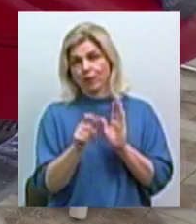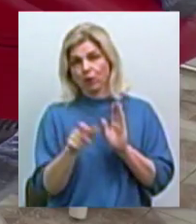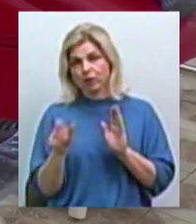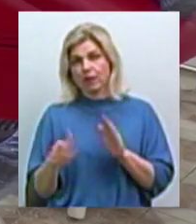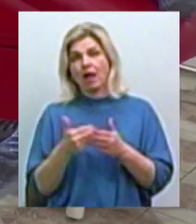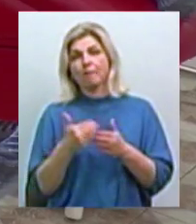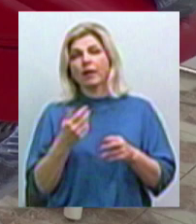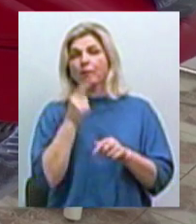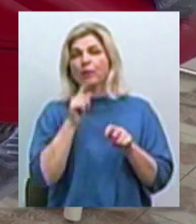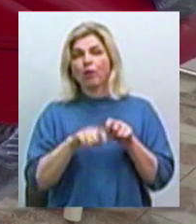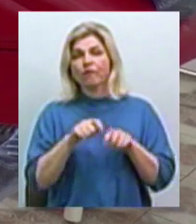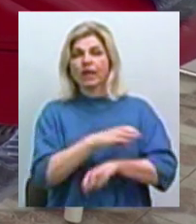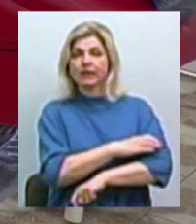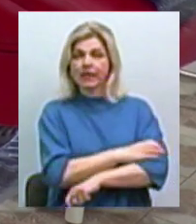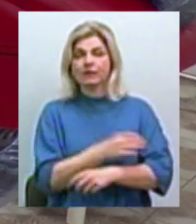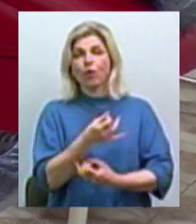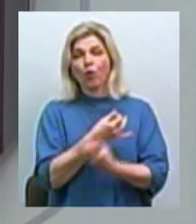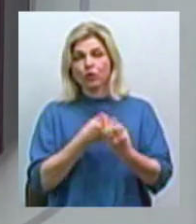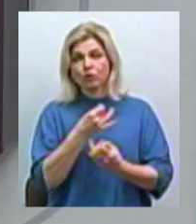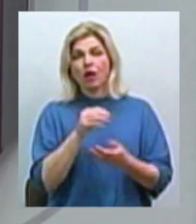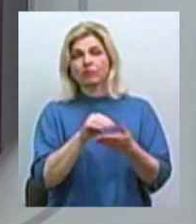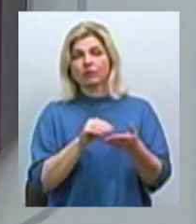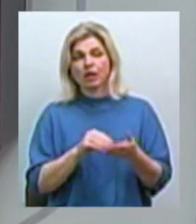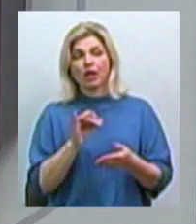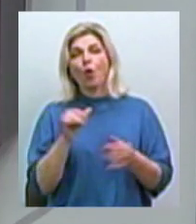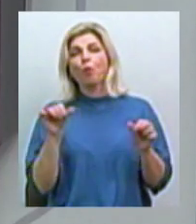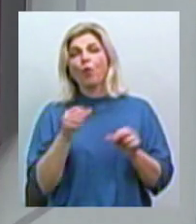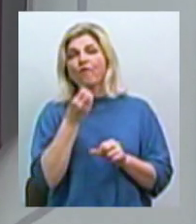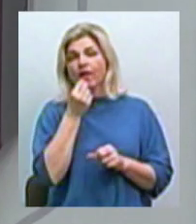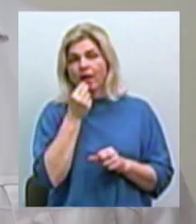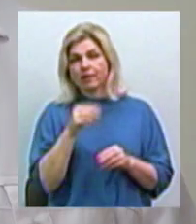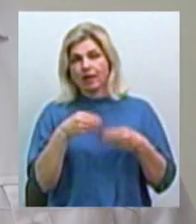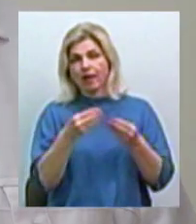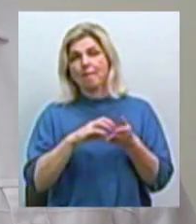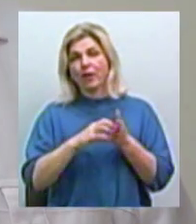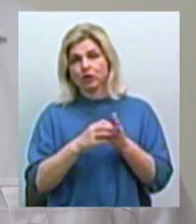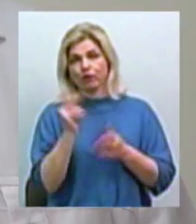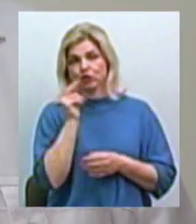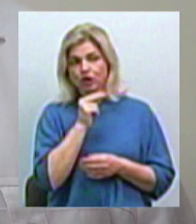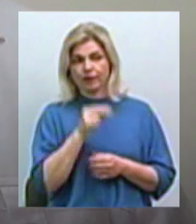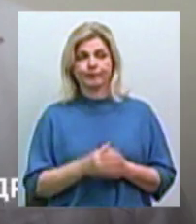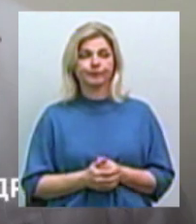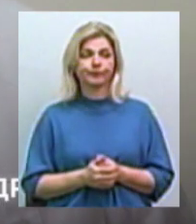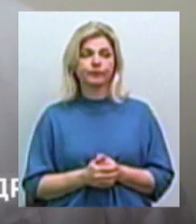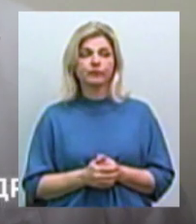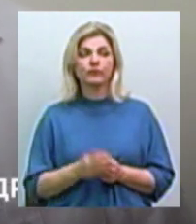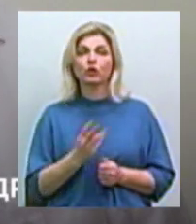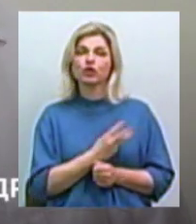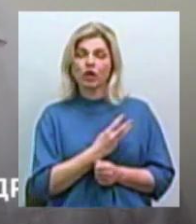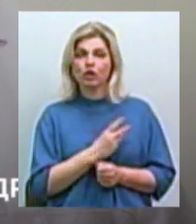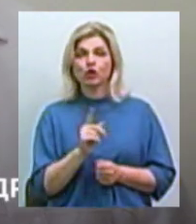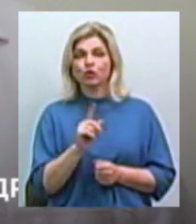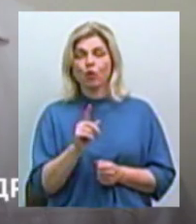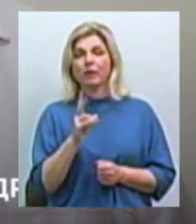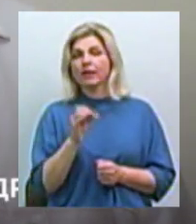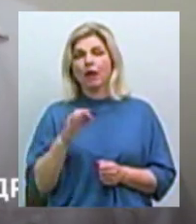цим вимірюють тиск, консультують, анкетують. В буфеті дають печиво з чаєм. Бажано, щоб він не вживав продукти з молока.